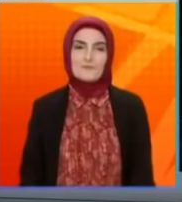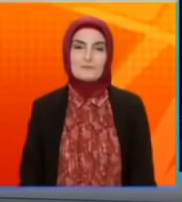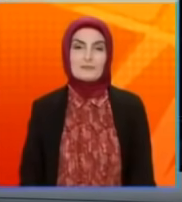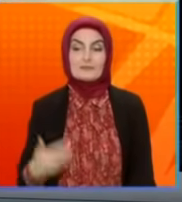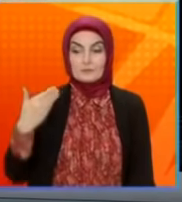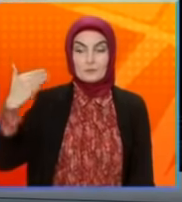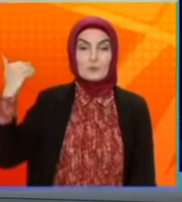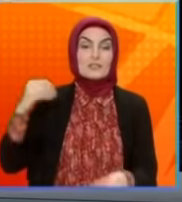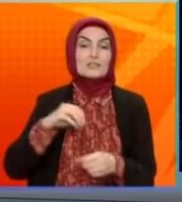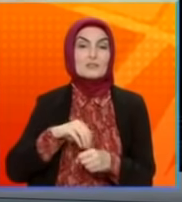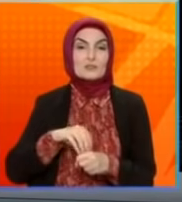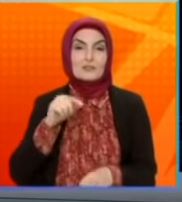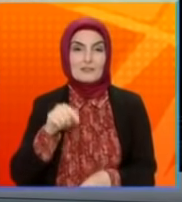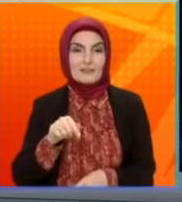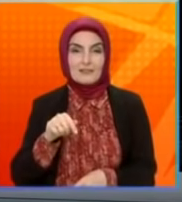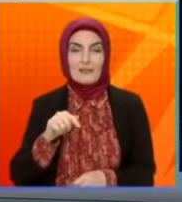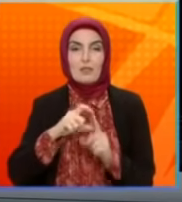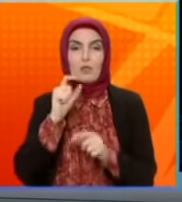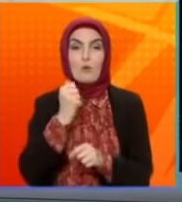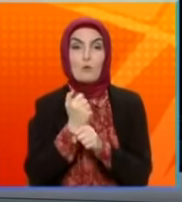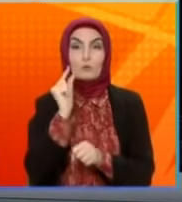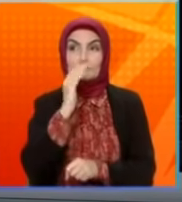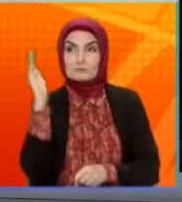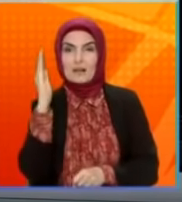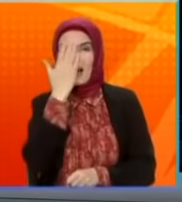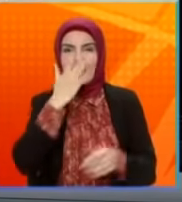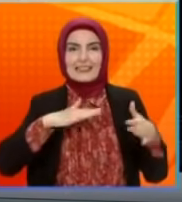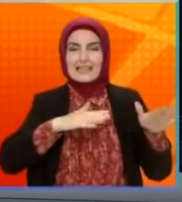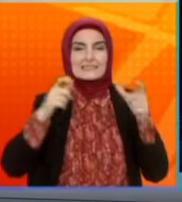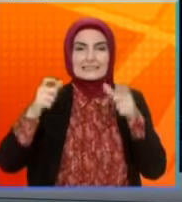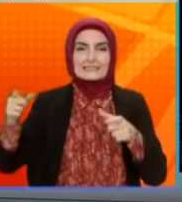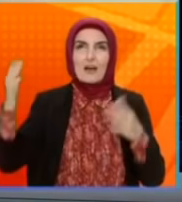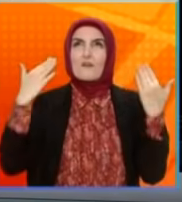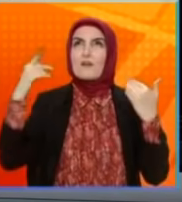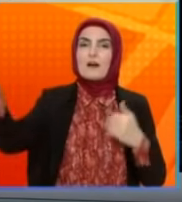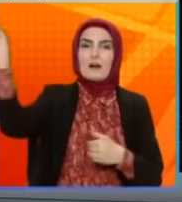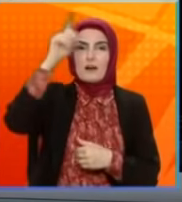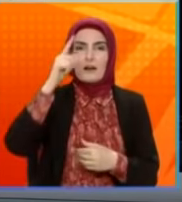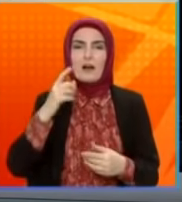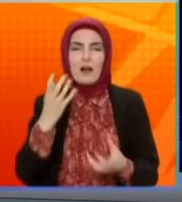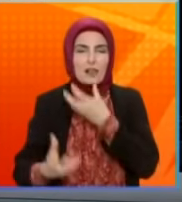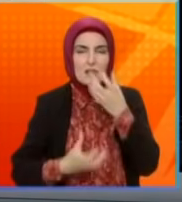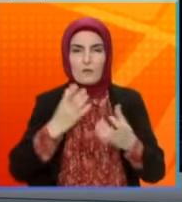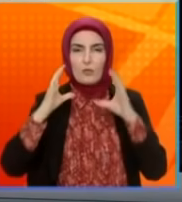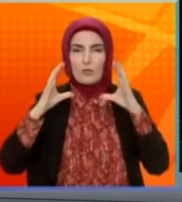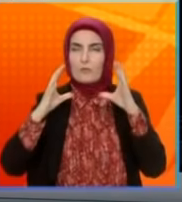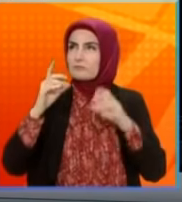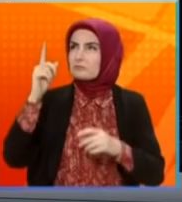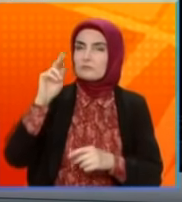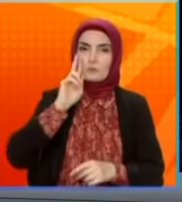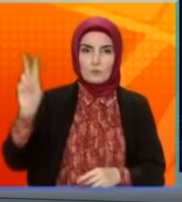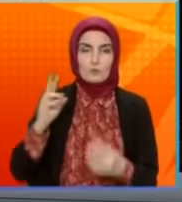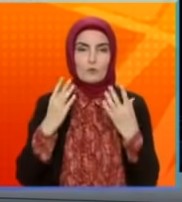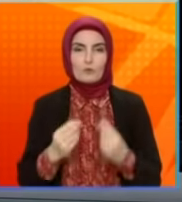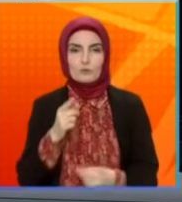Geçtiğimiz günlerde Doğu Karadeniz semalarında bir ışık hüzmesi, adeta bir alev topu görülmüştü. Sosyal medyanın en çok konuştuğu ve merak